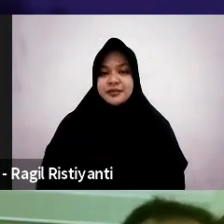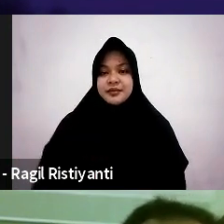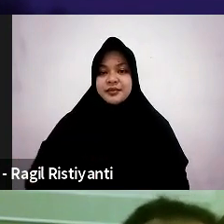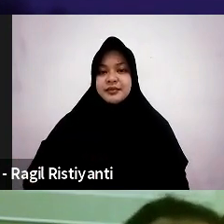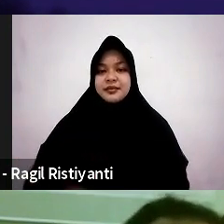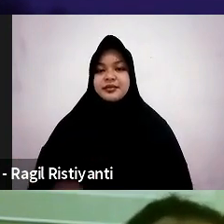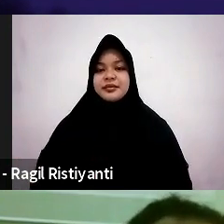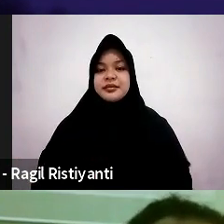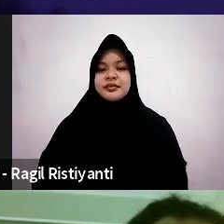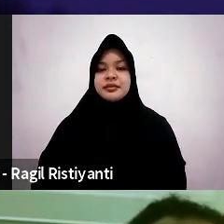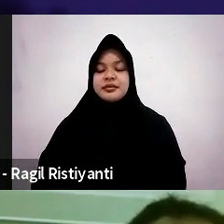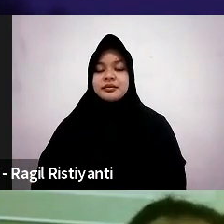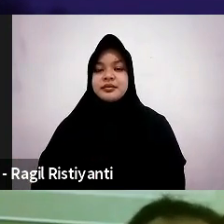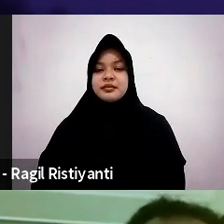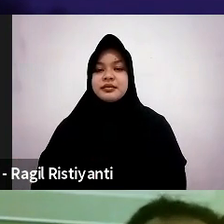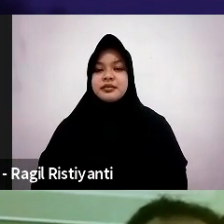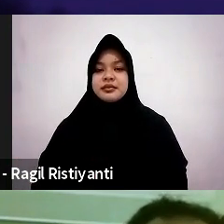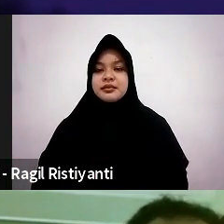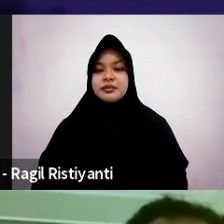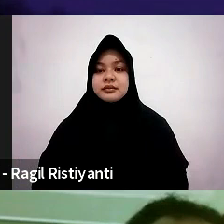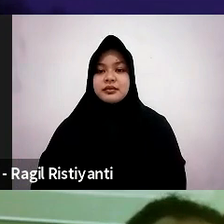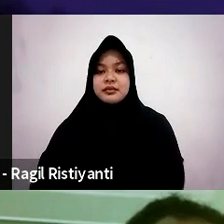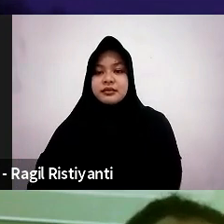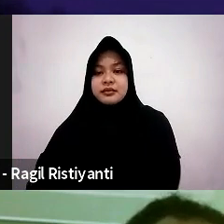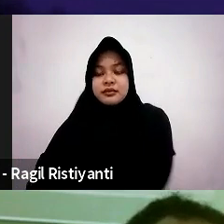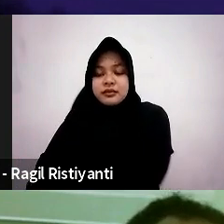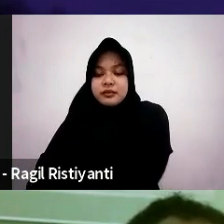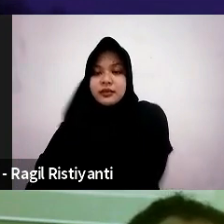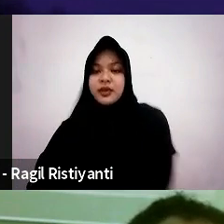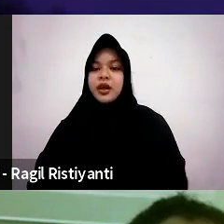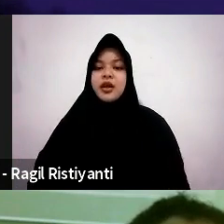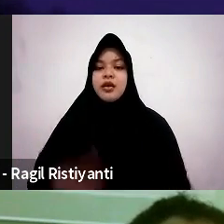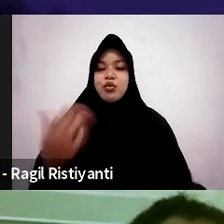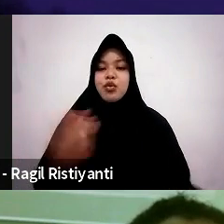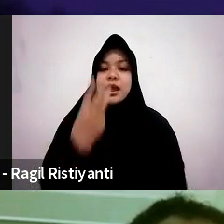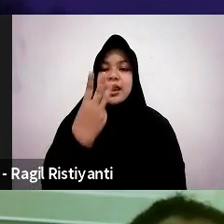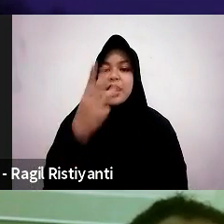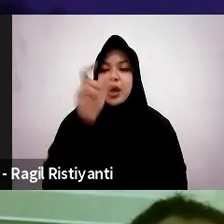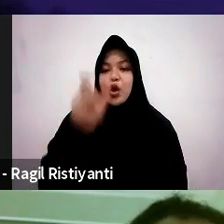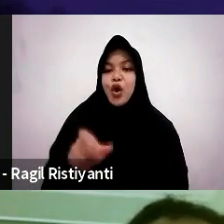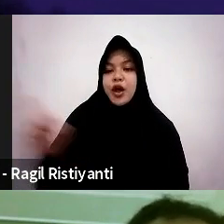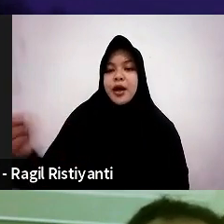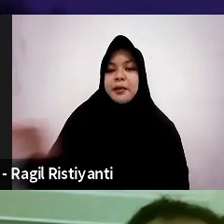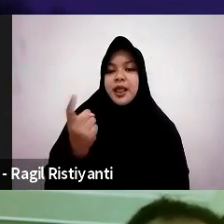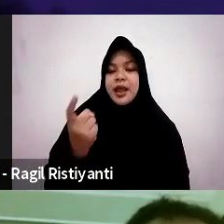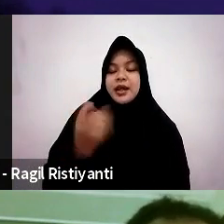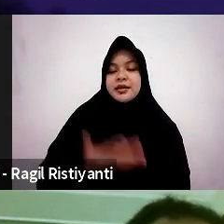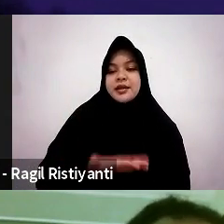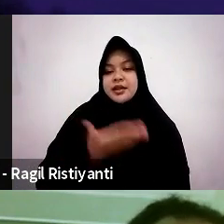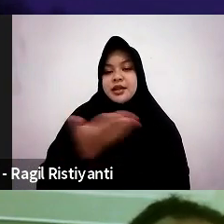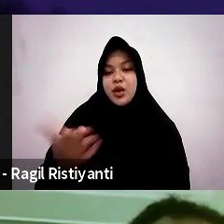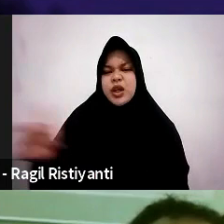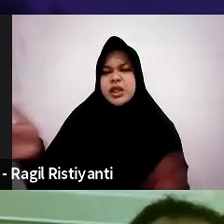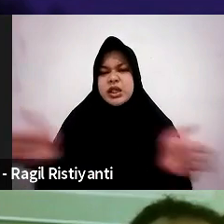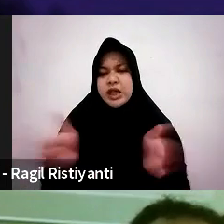bisa May kalau gitu mungkin tiga aja piang ingin Hai pertanyaan dan